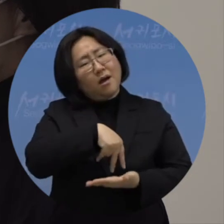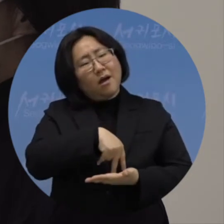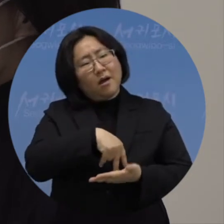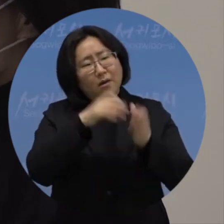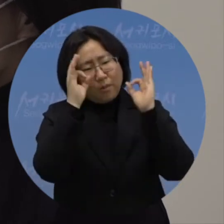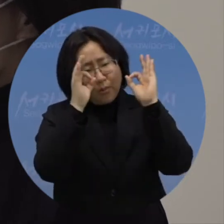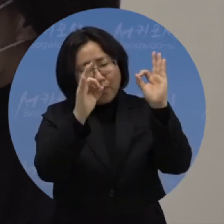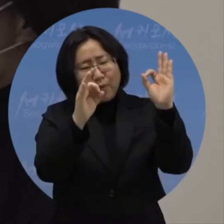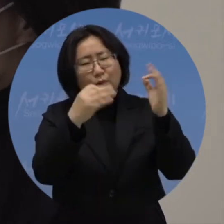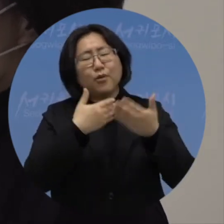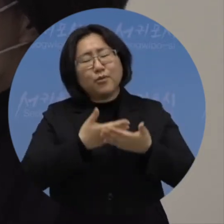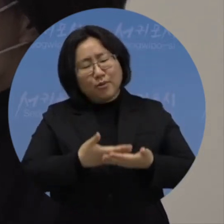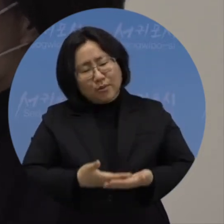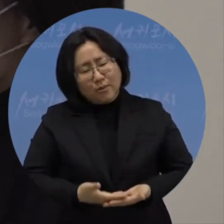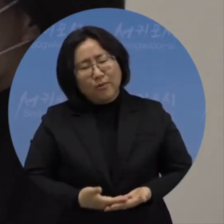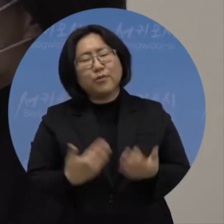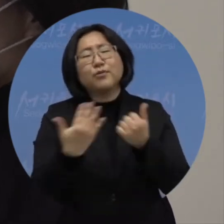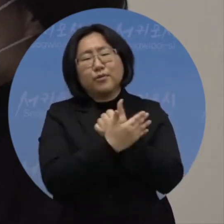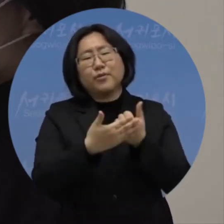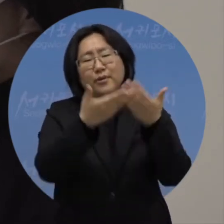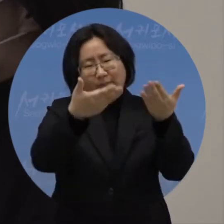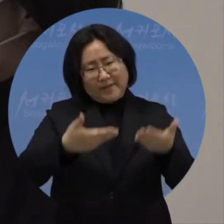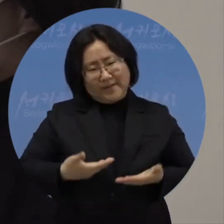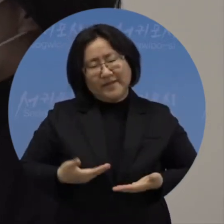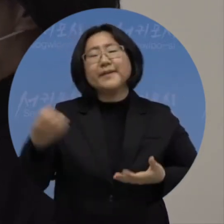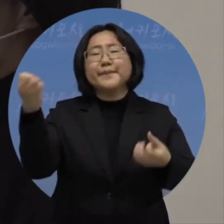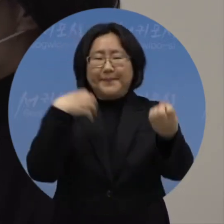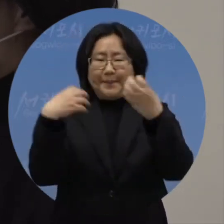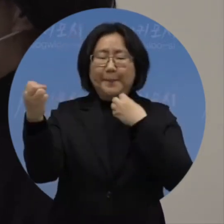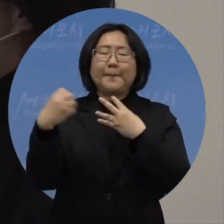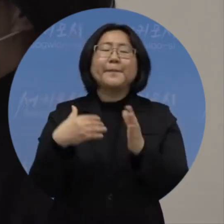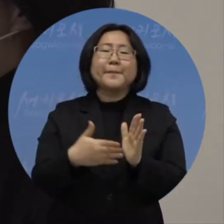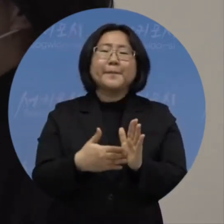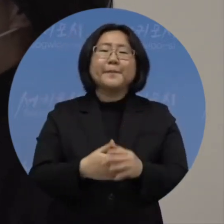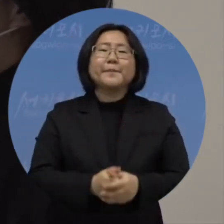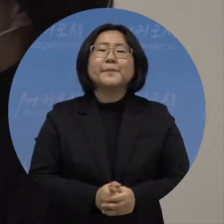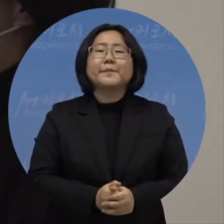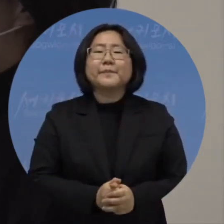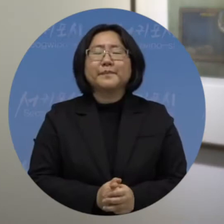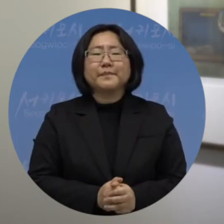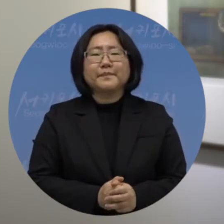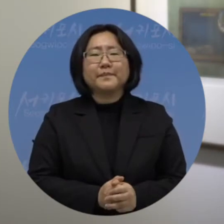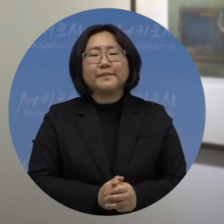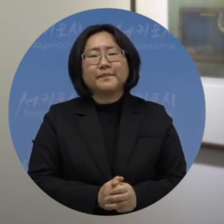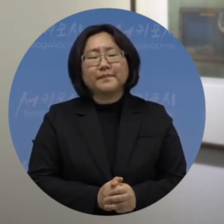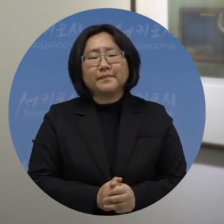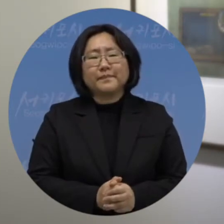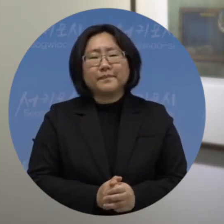멈춰지면서 많은 위안을 받고 간다고 이렇게 말씀을 하십니다.